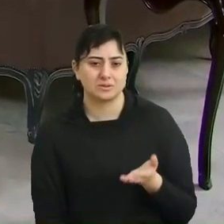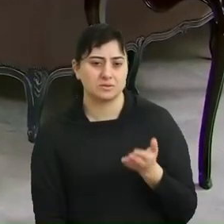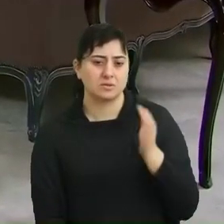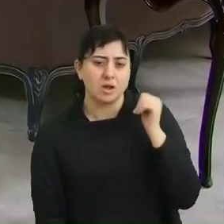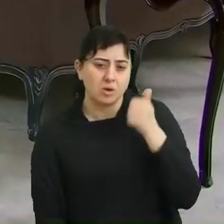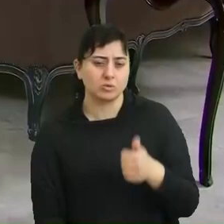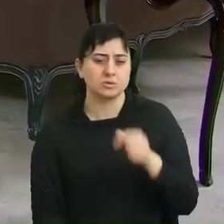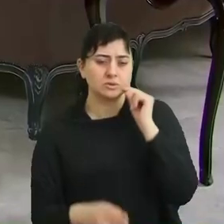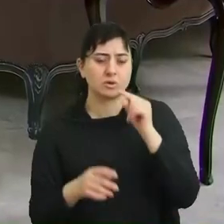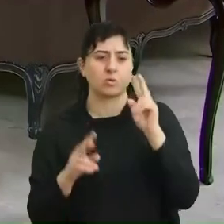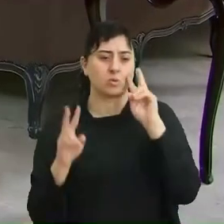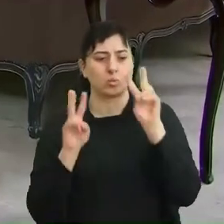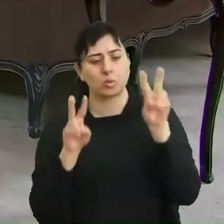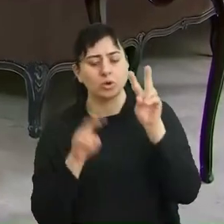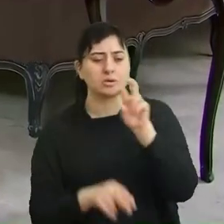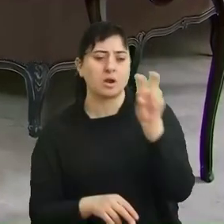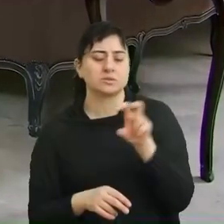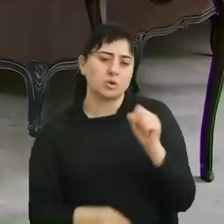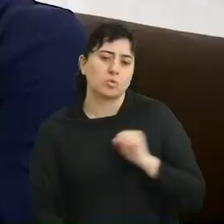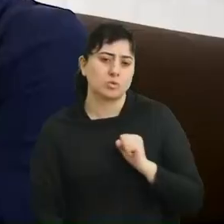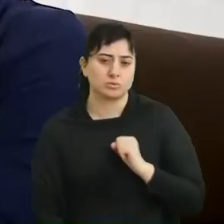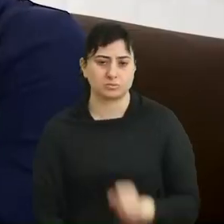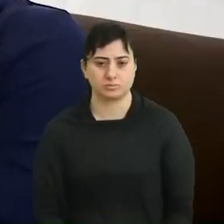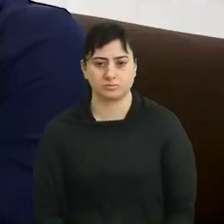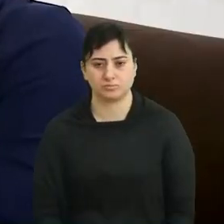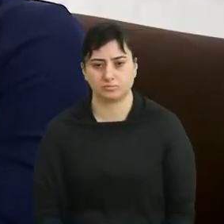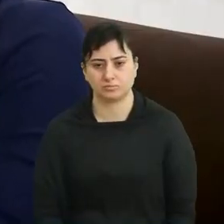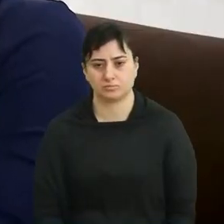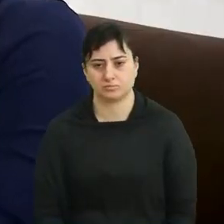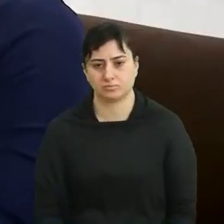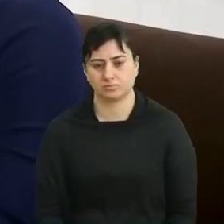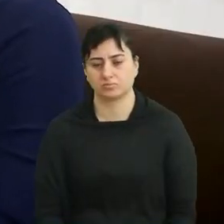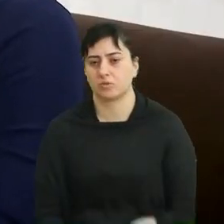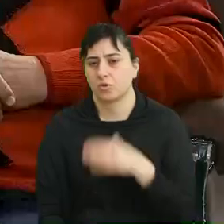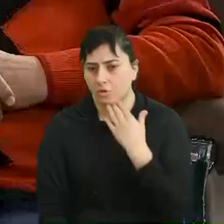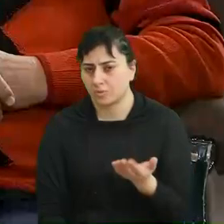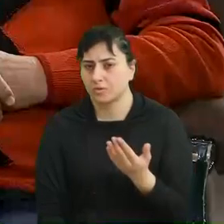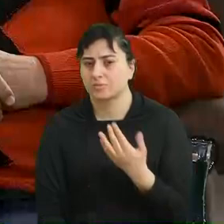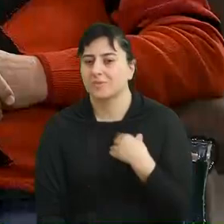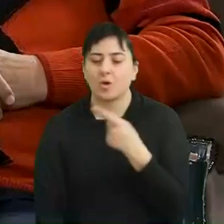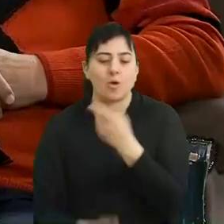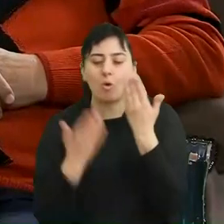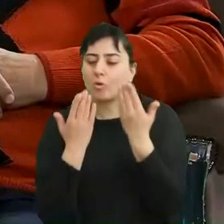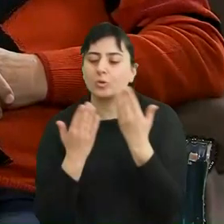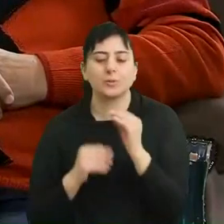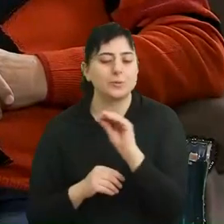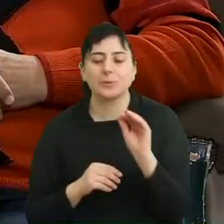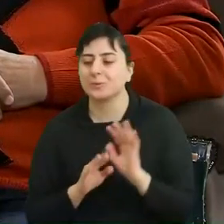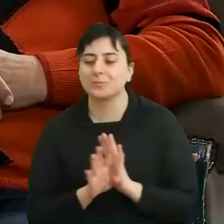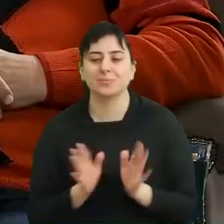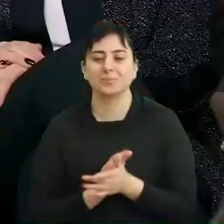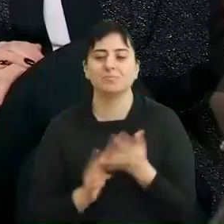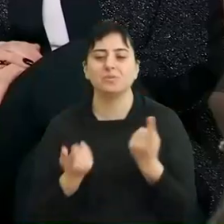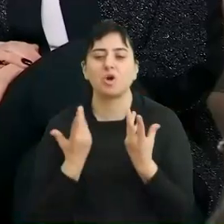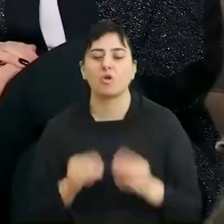gün insanların gözünün önünde olacak. Nazar değer torunuma. Serpil Hanım, öyle şey olur mu? Ben onu okuyup üflerim, bir şeycik